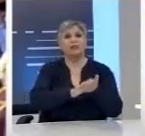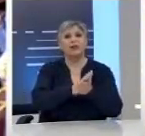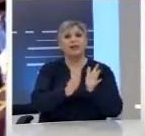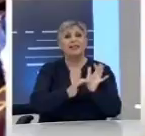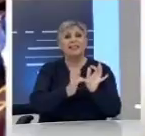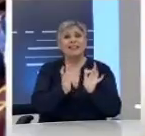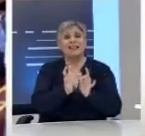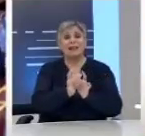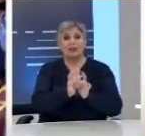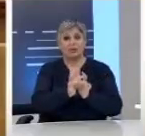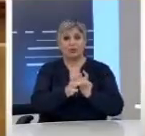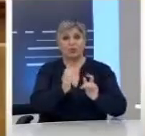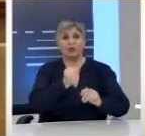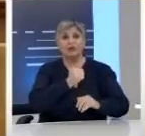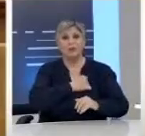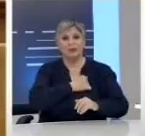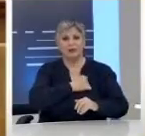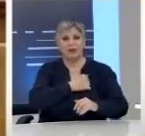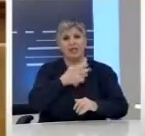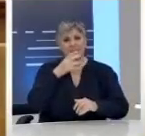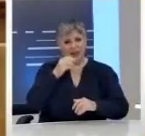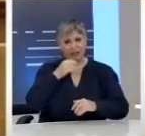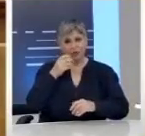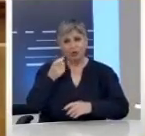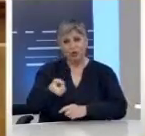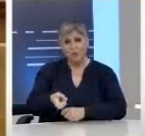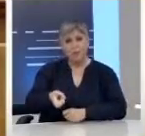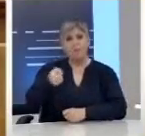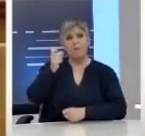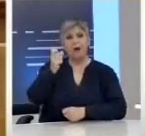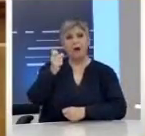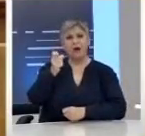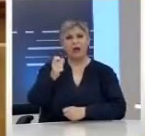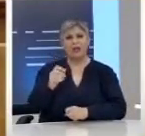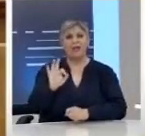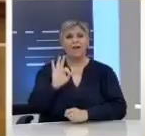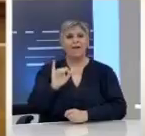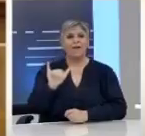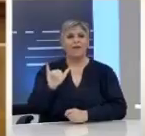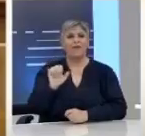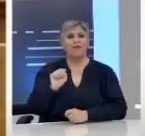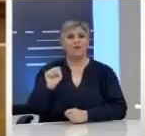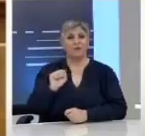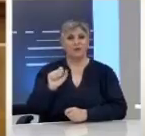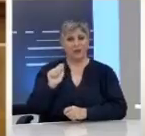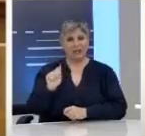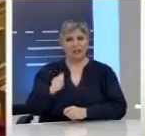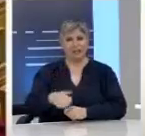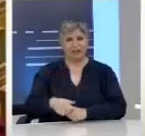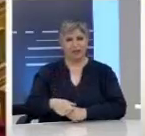Χριστού την πίστη, την Αγία σκοτώσατε το Φύσα. Και αν δεν πάμε για του Χριστού την πίστη, την Αγία, για το